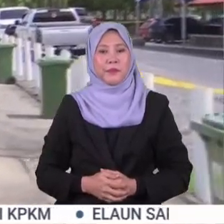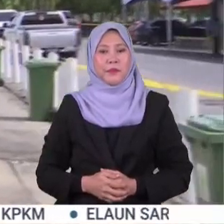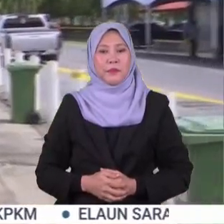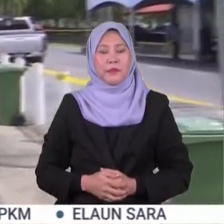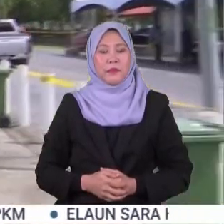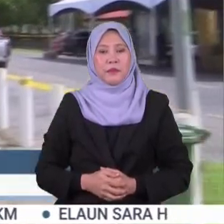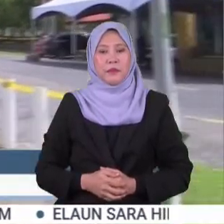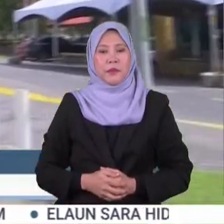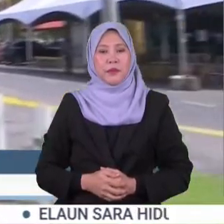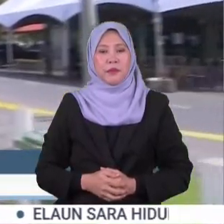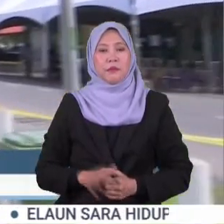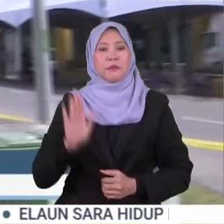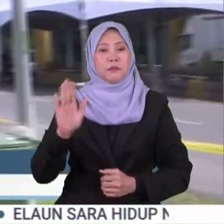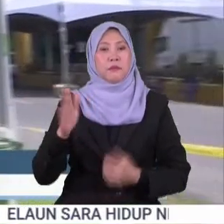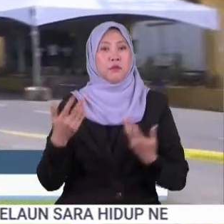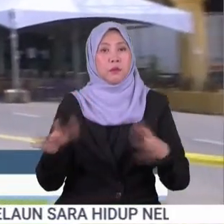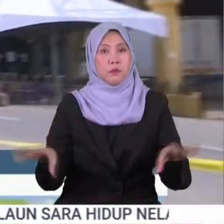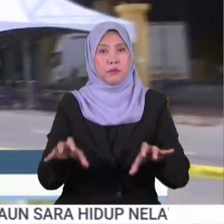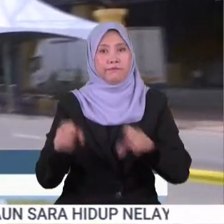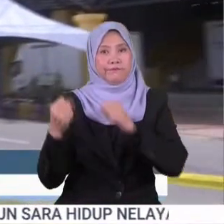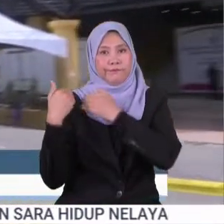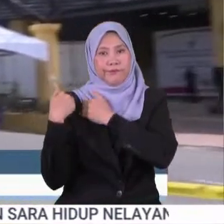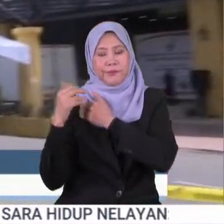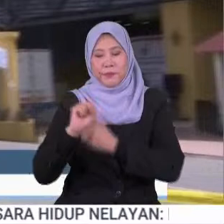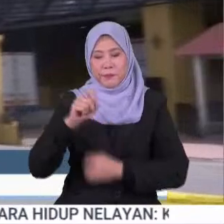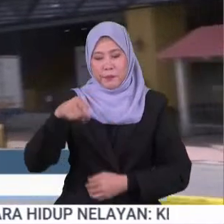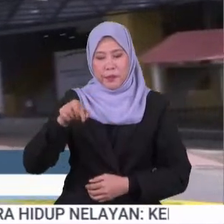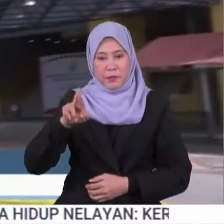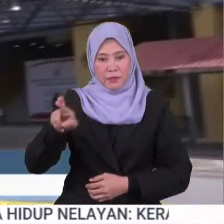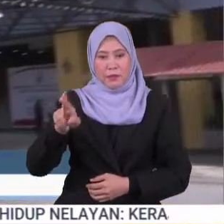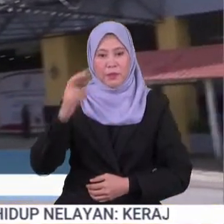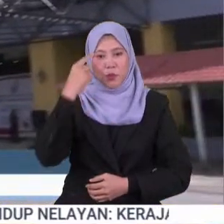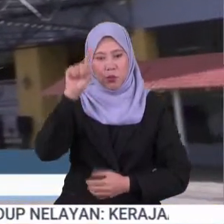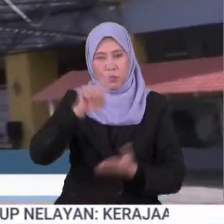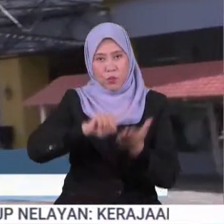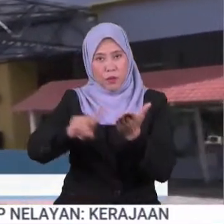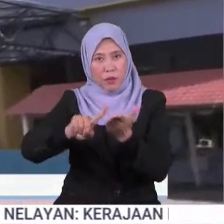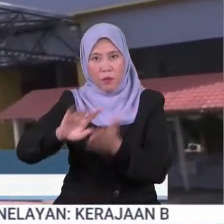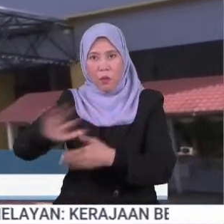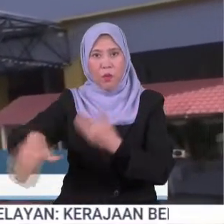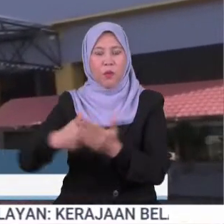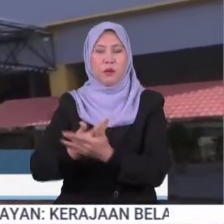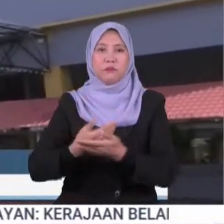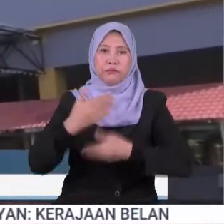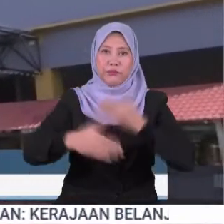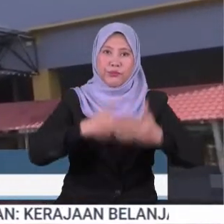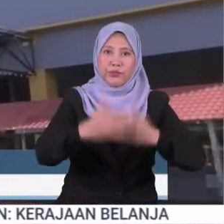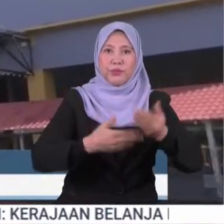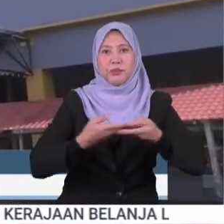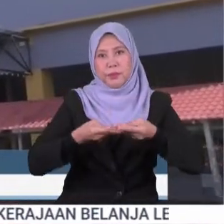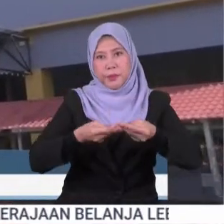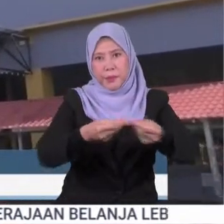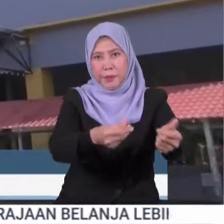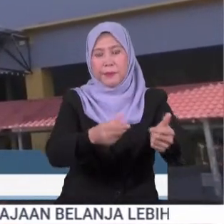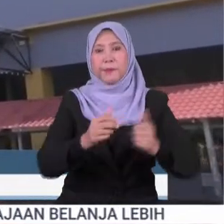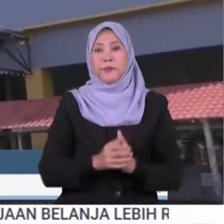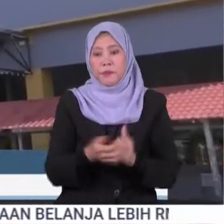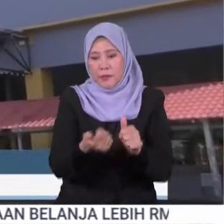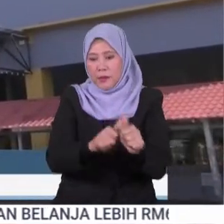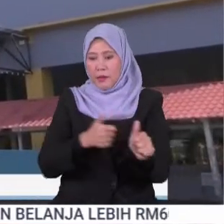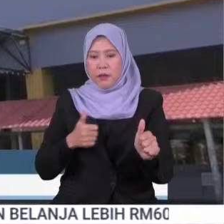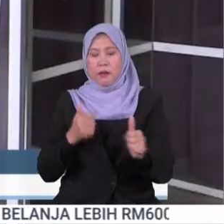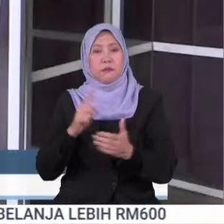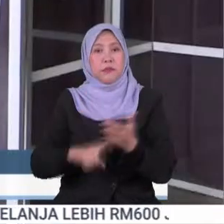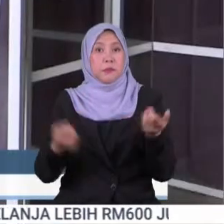Satu simulasi juga telah dijalankan oleh pihak SPR pagi tadi bagi memastikan kelancaran proses itu selain untuk mengelak